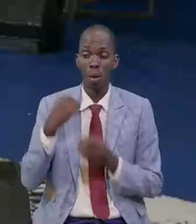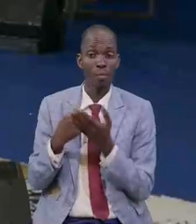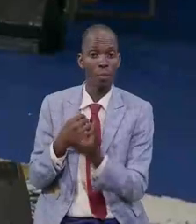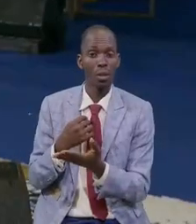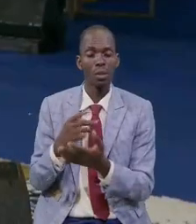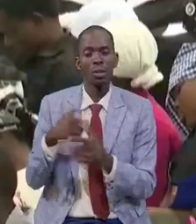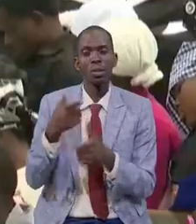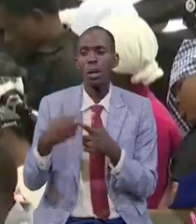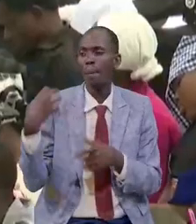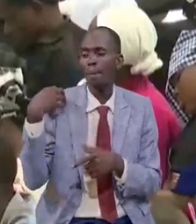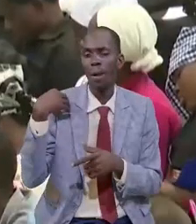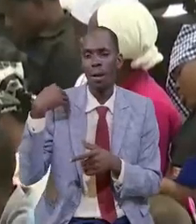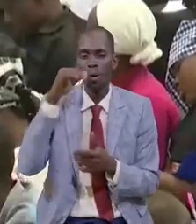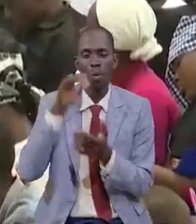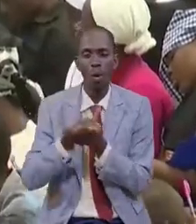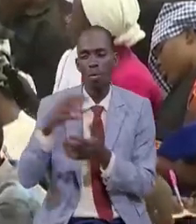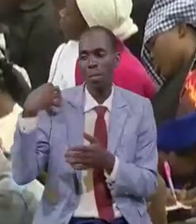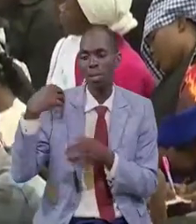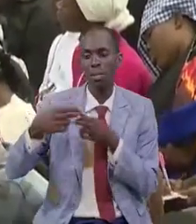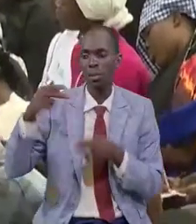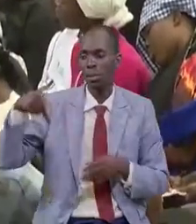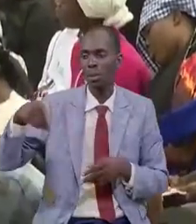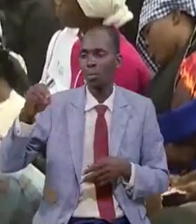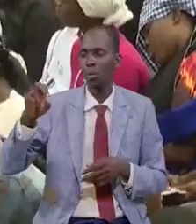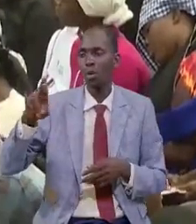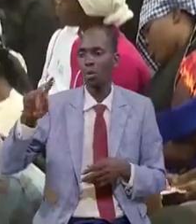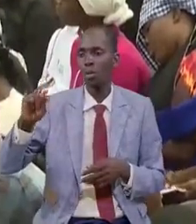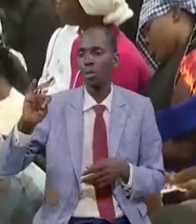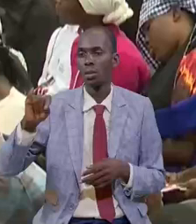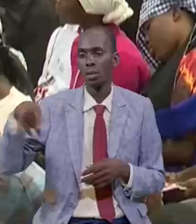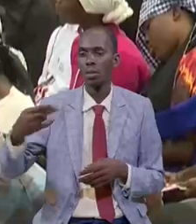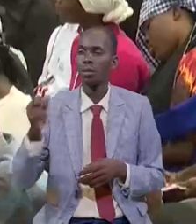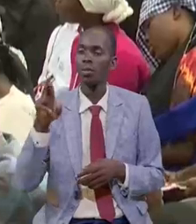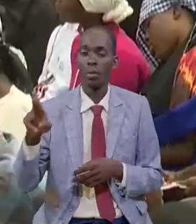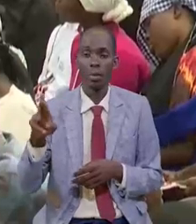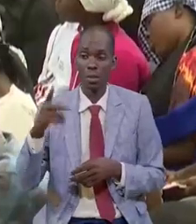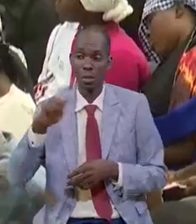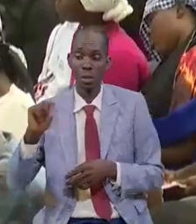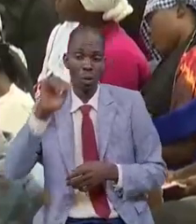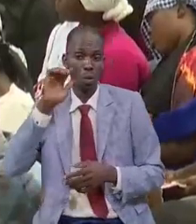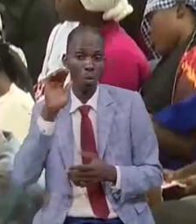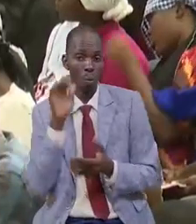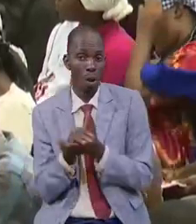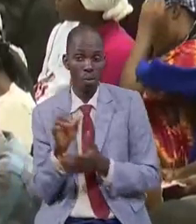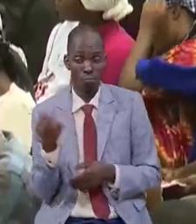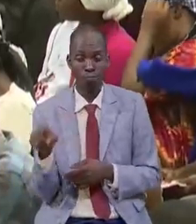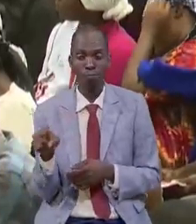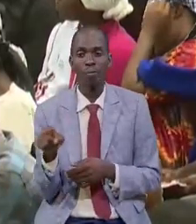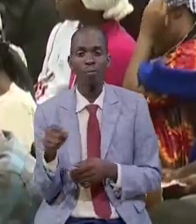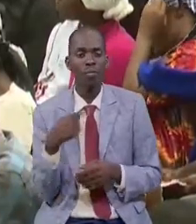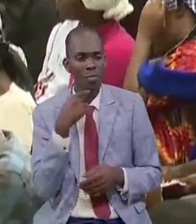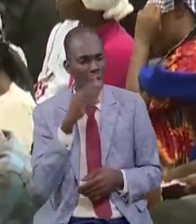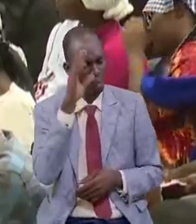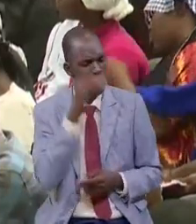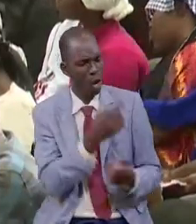jeune homme est-ce que je peux te donner quelque chose c'est quoi ça les plaisir